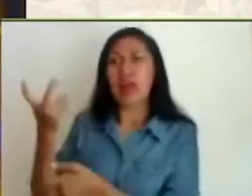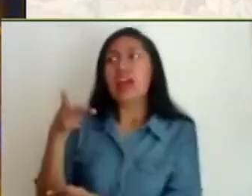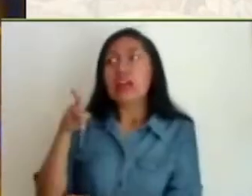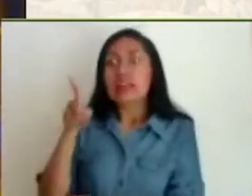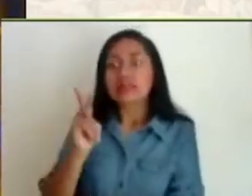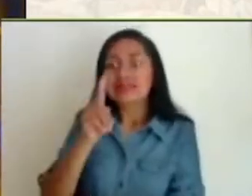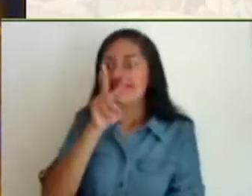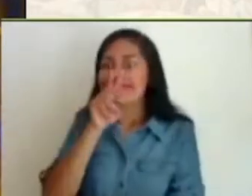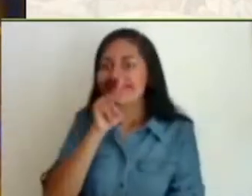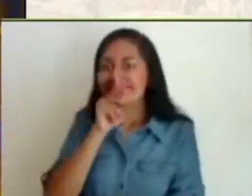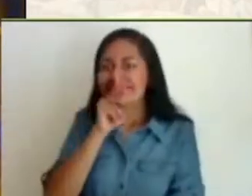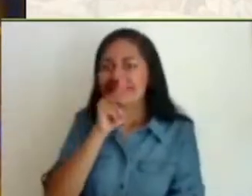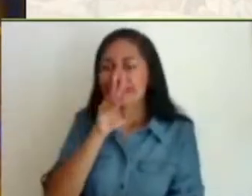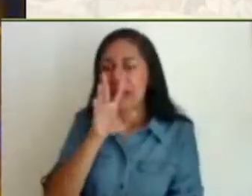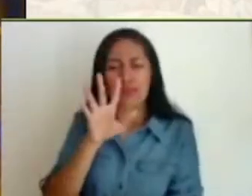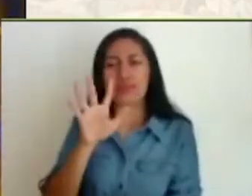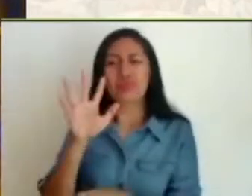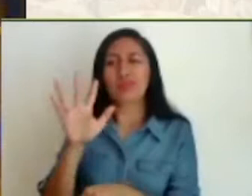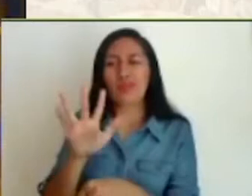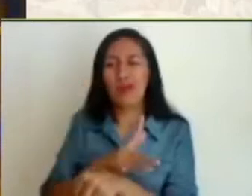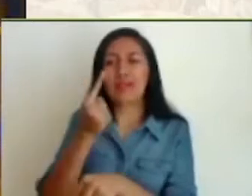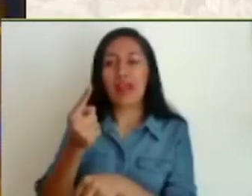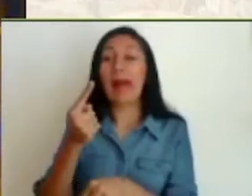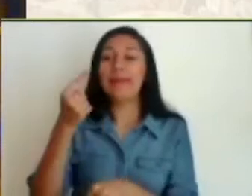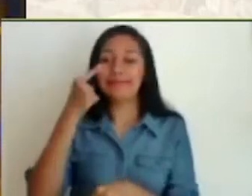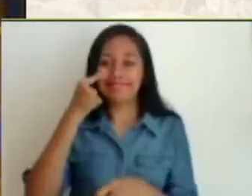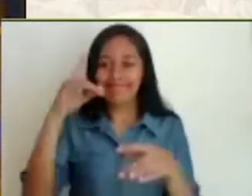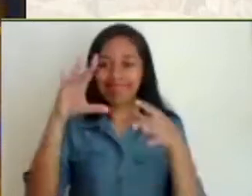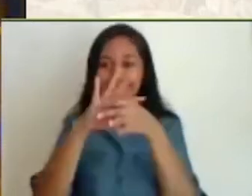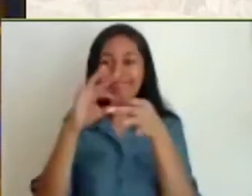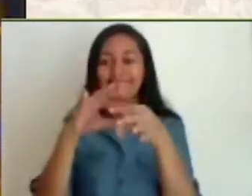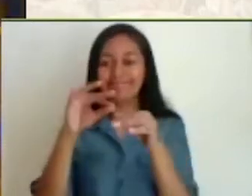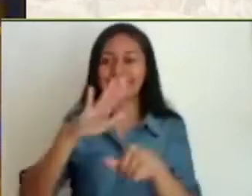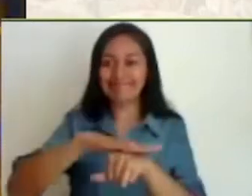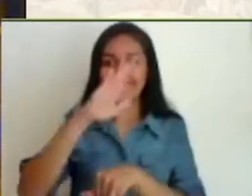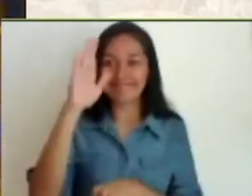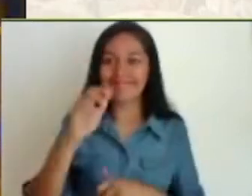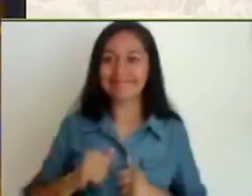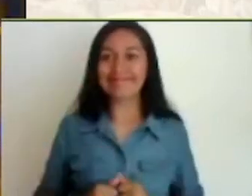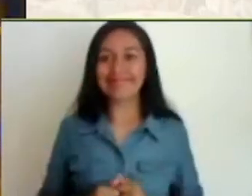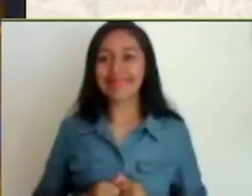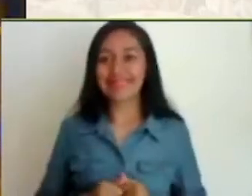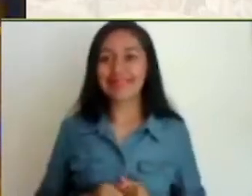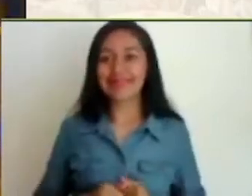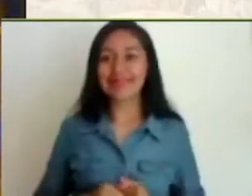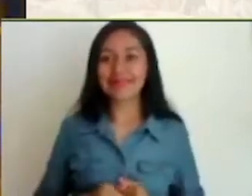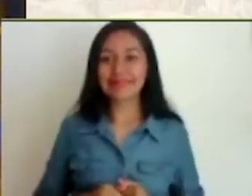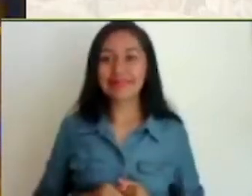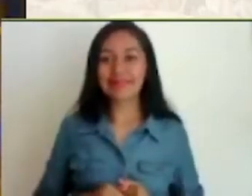possedimenti veneti in Dalmazia e nel Levante, da dove originavano le ricorrenti ondate epidemiche.